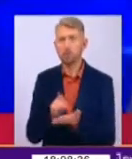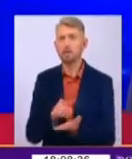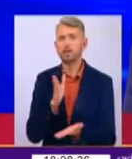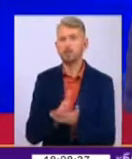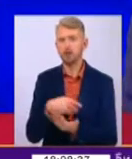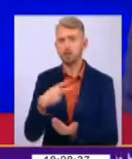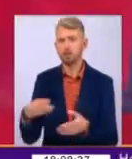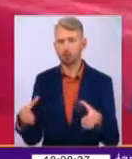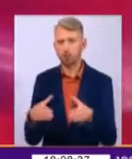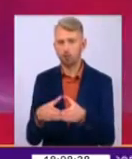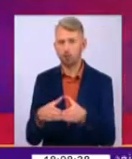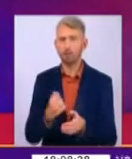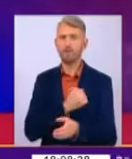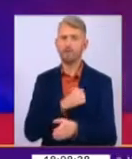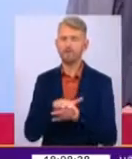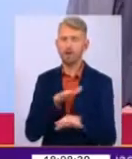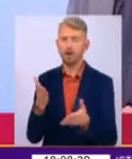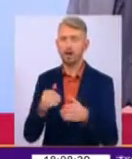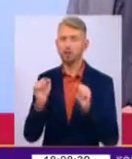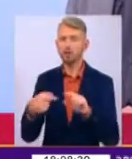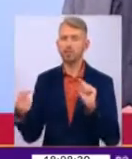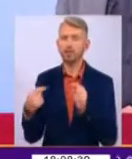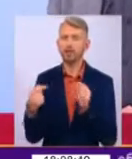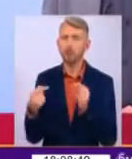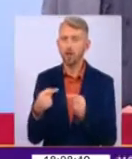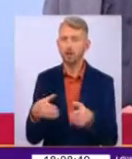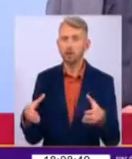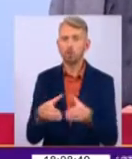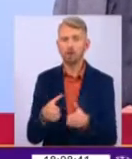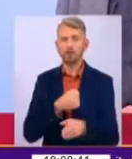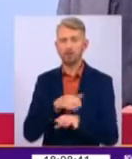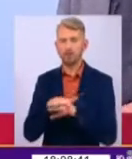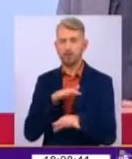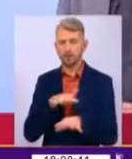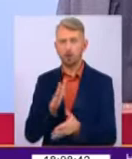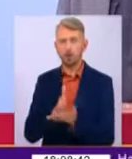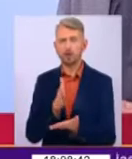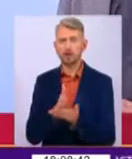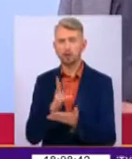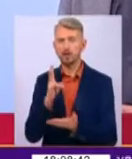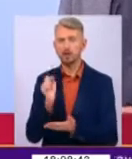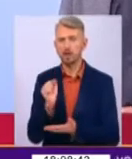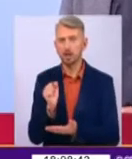приблизну групіровку військ, яка б могла протистояти групіровці військ, розташованій на